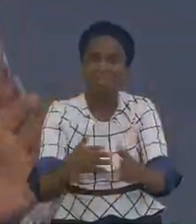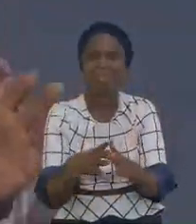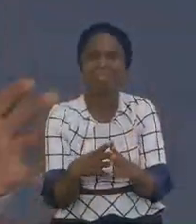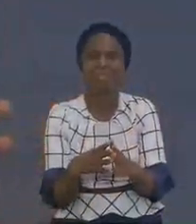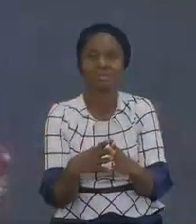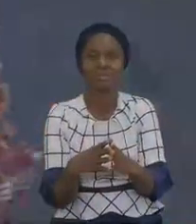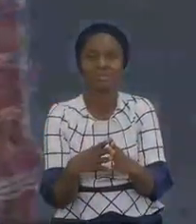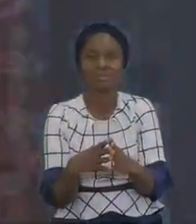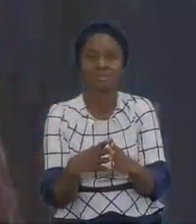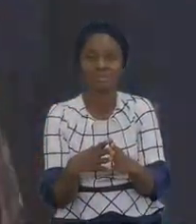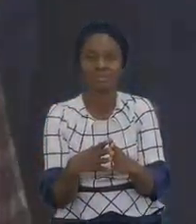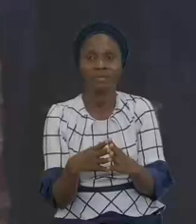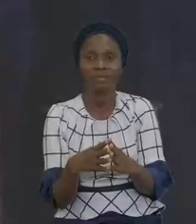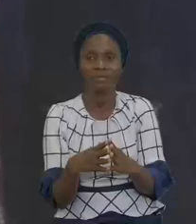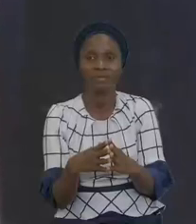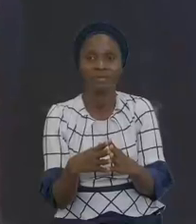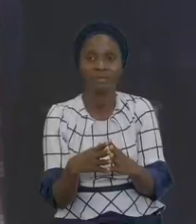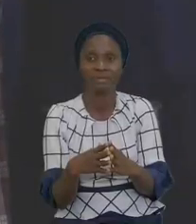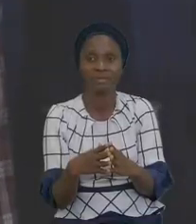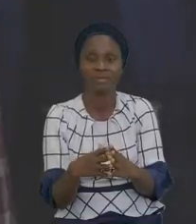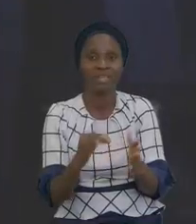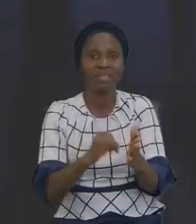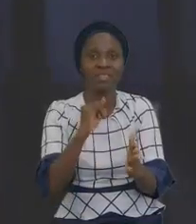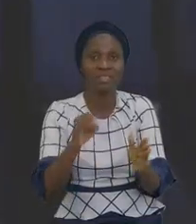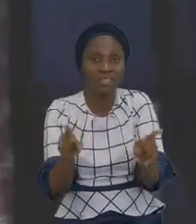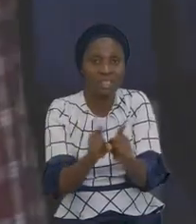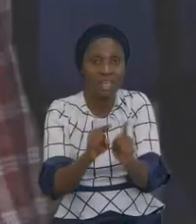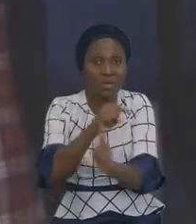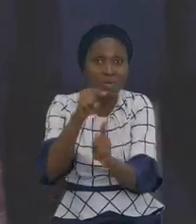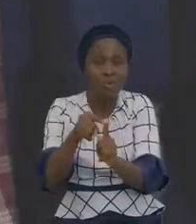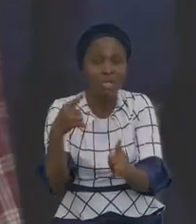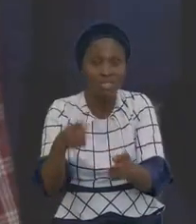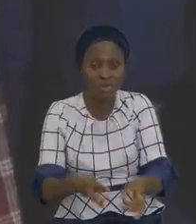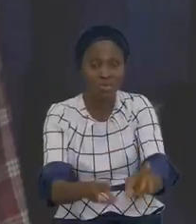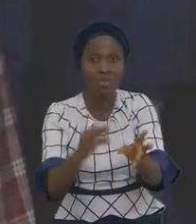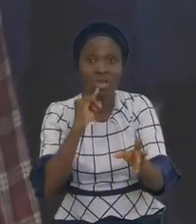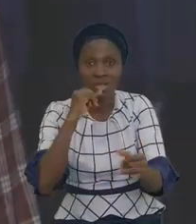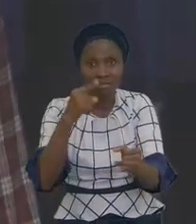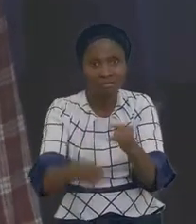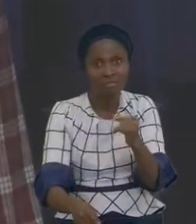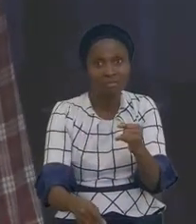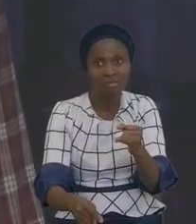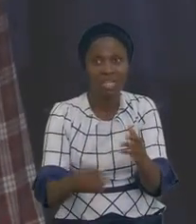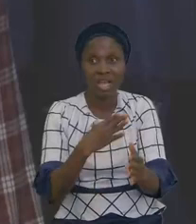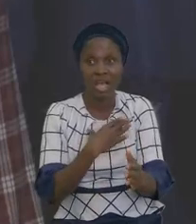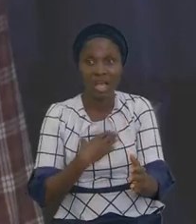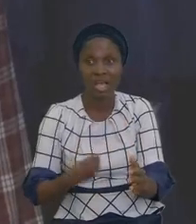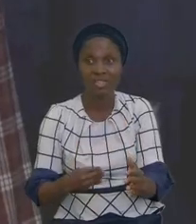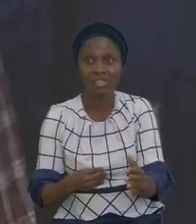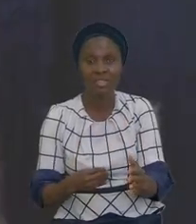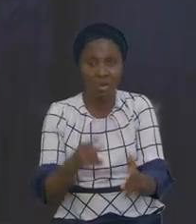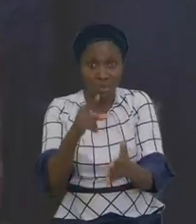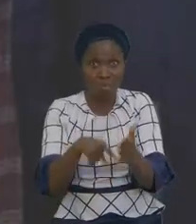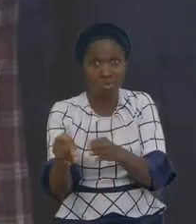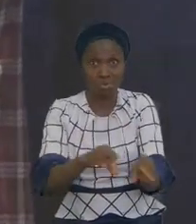C'est quand, comme la voie est barricadée, ce que tu as fait il y a 10 ans, c'est ce que tu fais toujours.